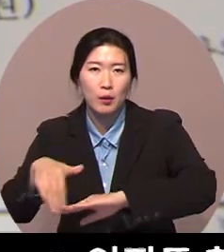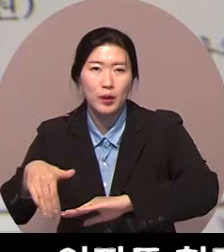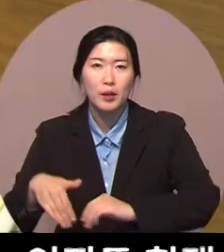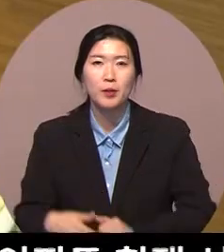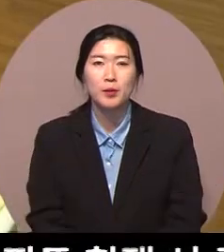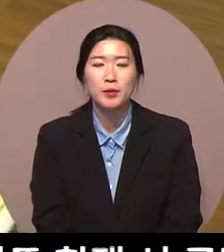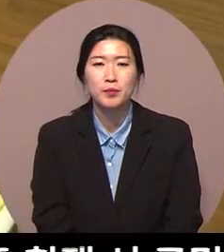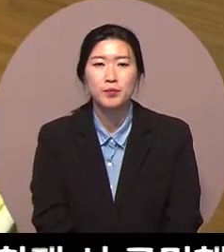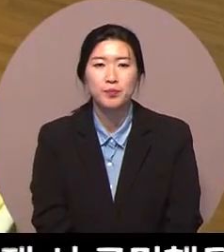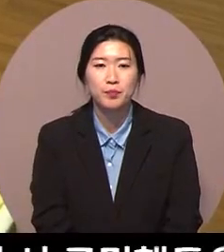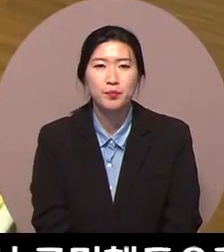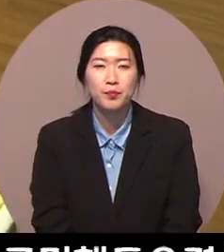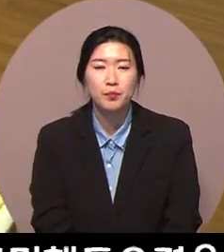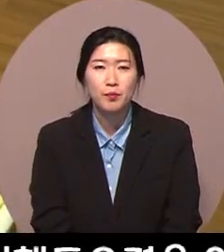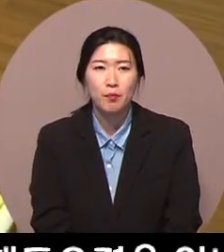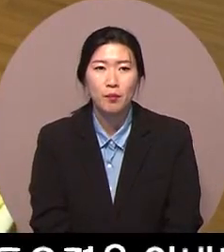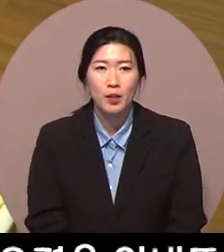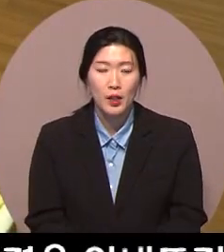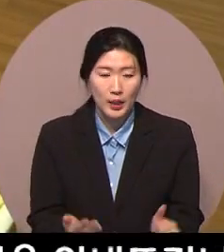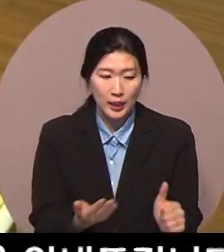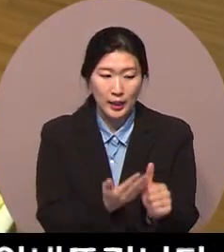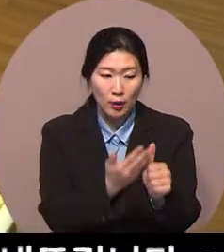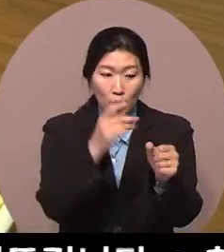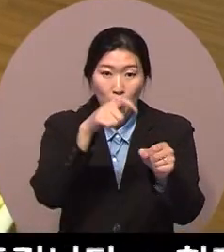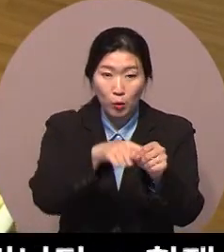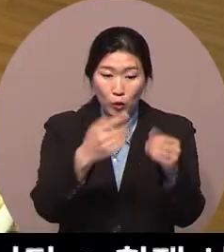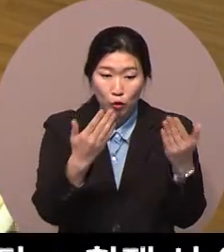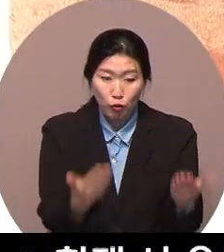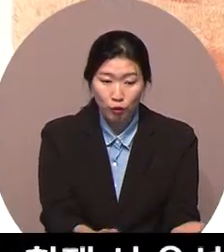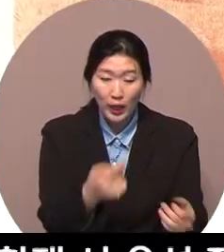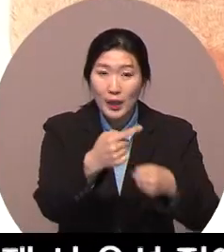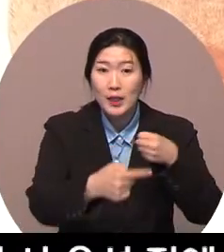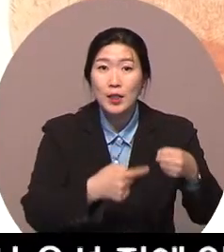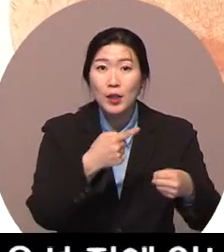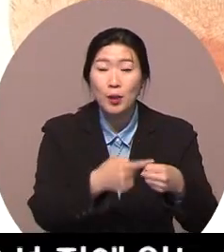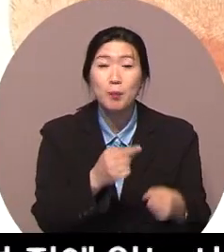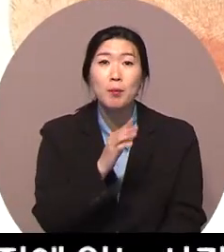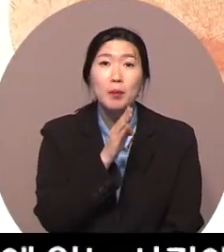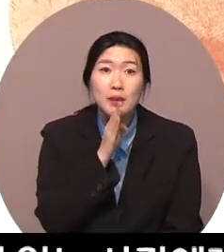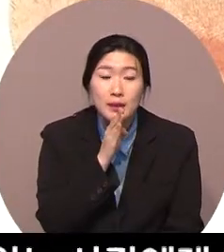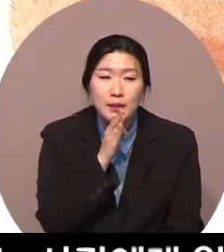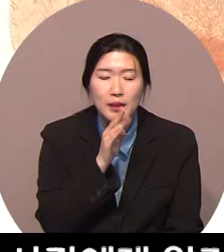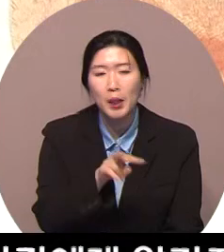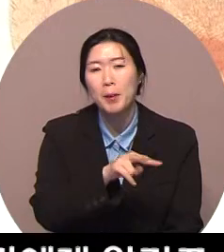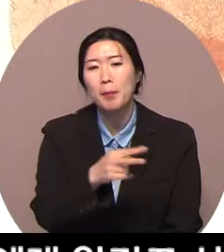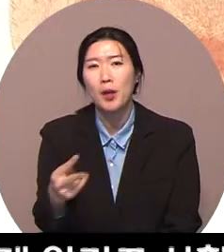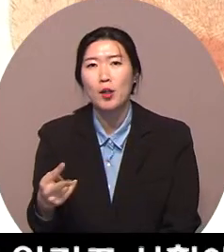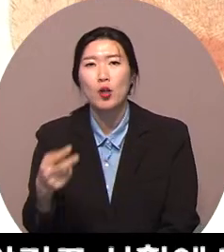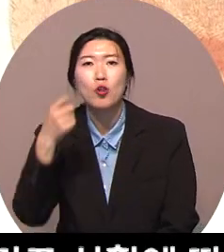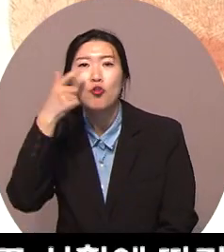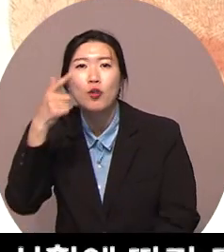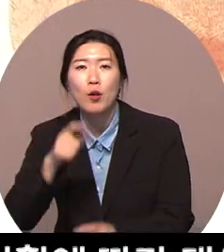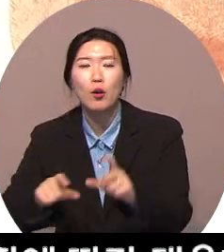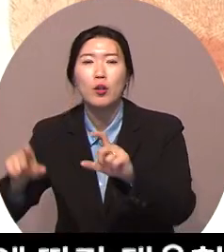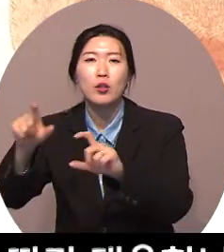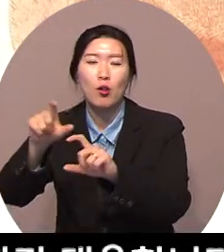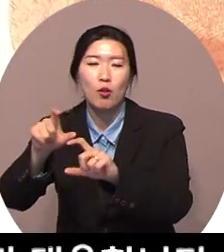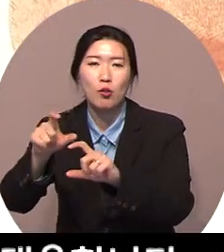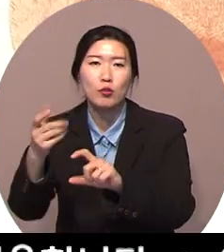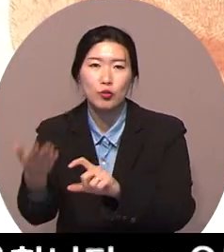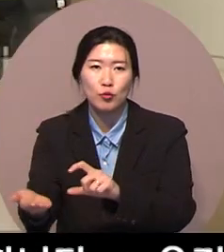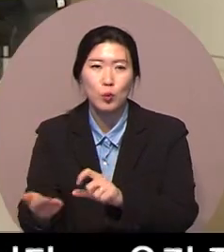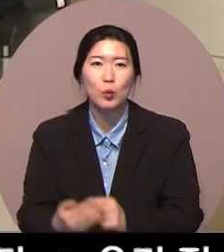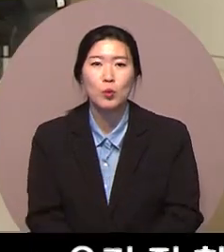늘어납니다. 육아휴직 기간도 기존 1년에서 부부가 모두 3개월 이상 사용한 경우 6개월 더